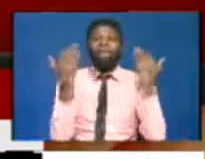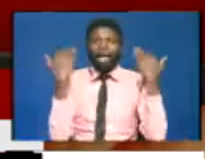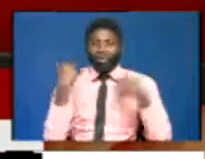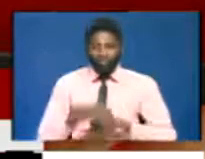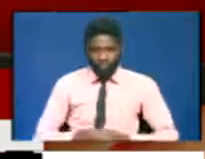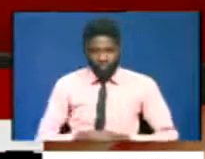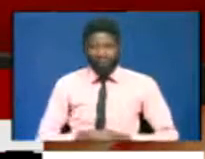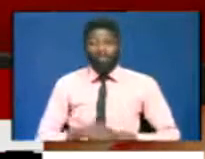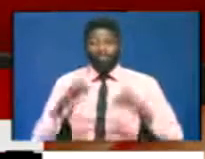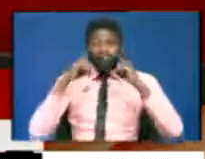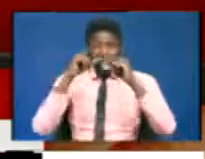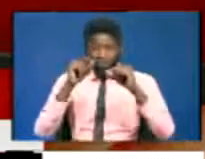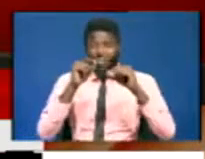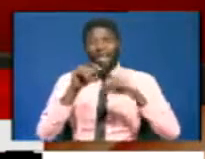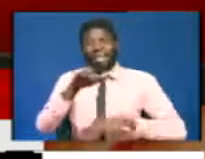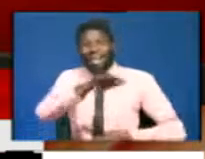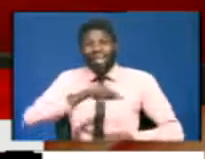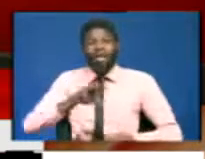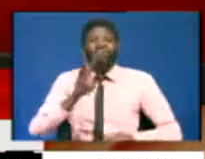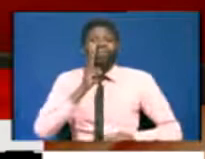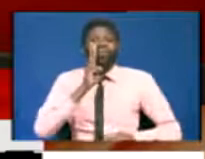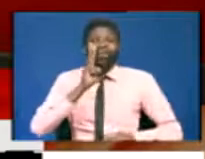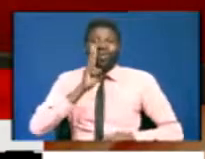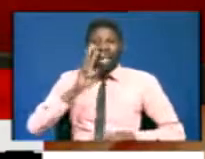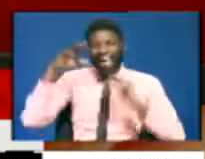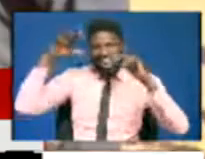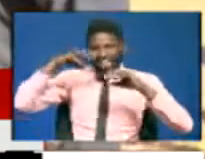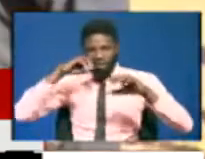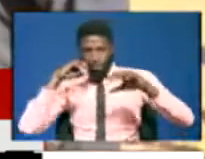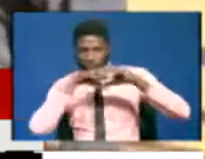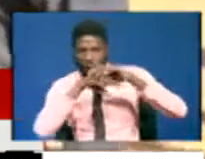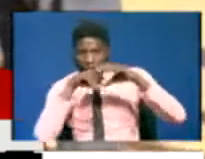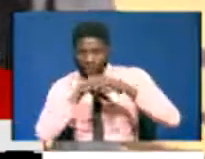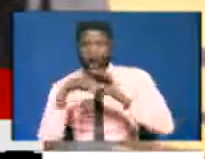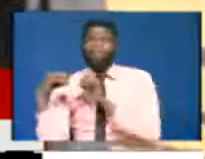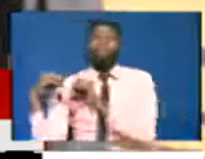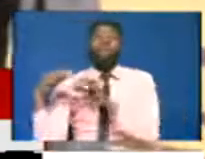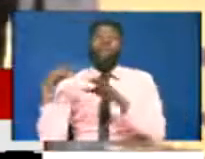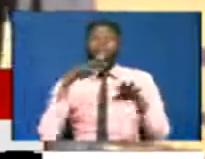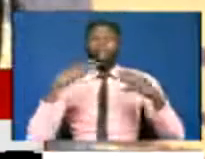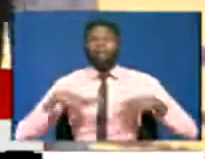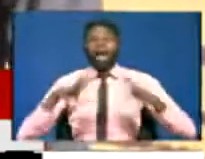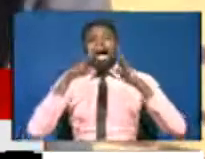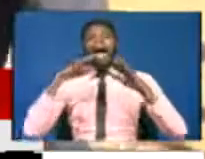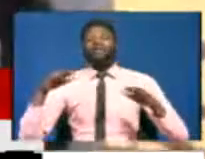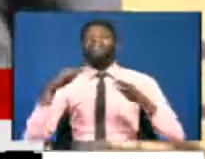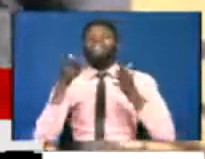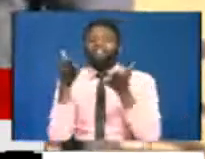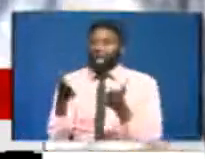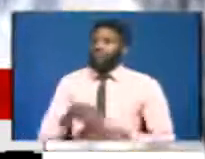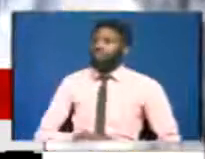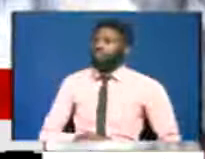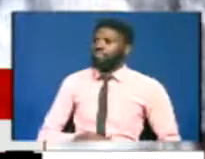mabomba yaliyokitwa huelekeza maji ya mvua kwenye maboma ya watu. Wakiongozwa na wazee wa jamii katika eneo